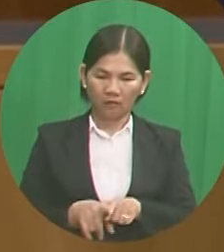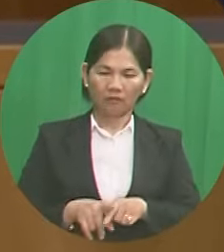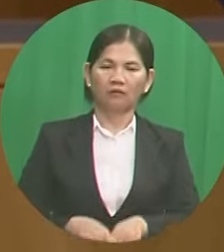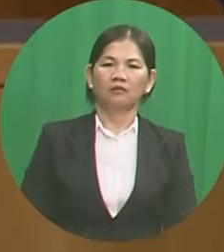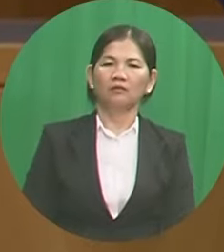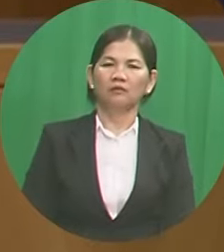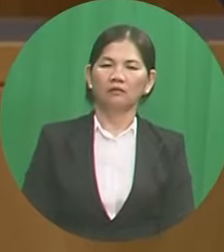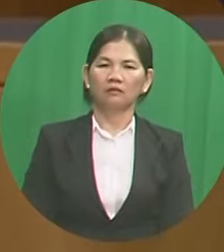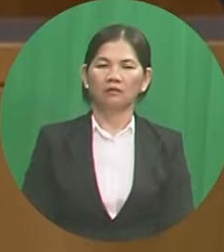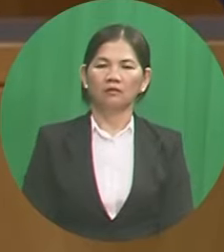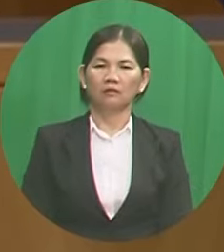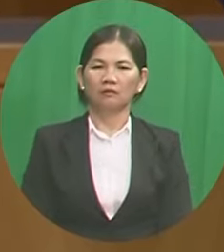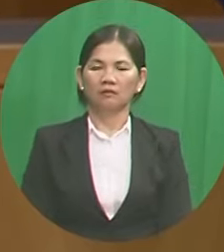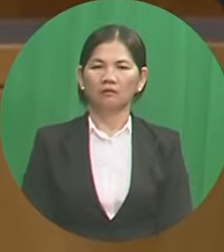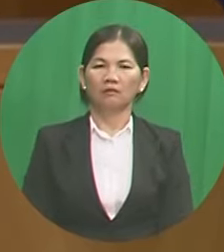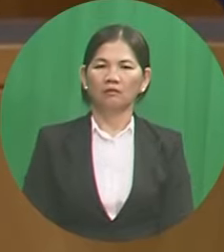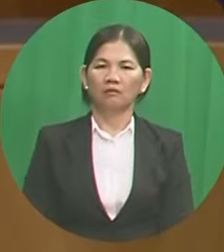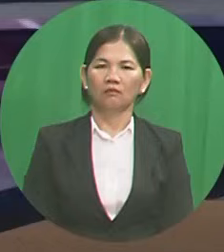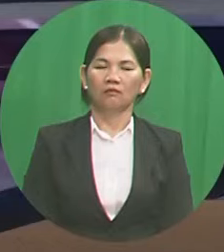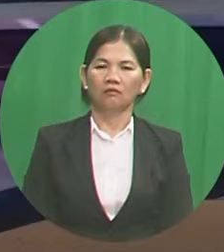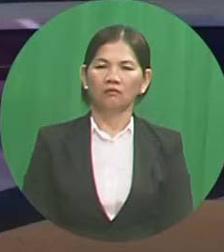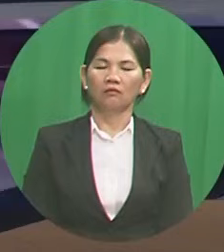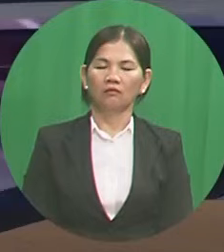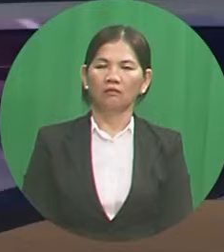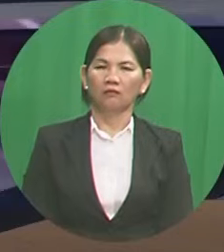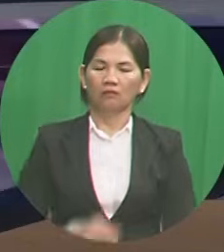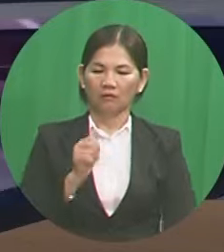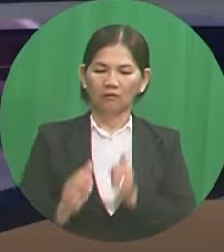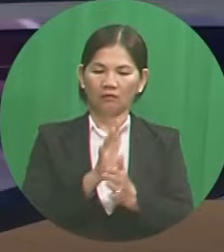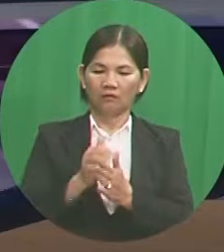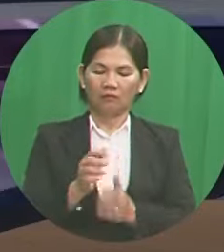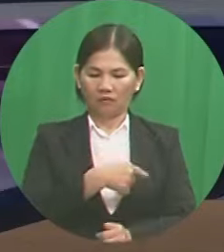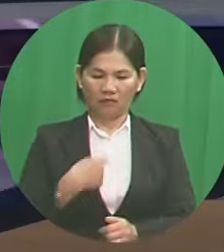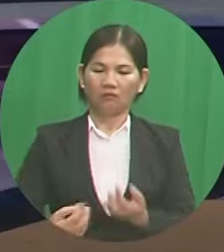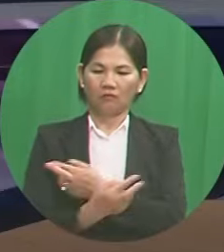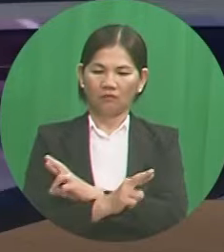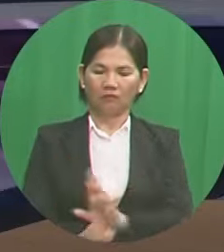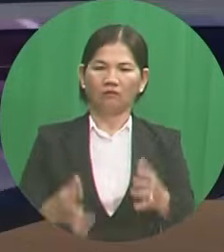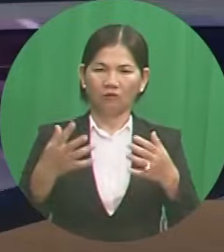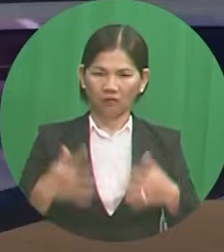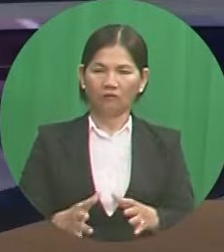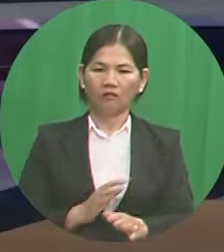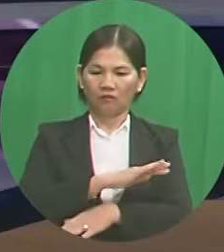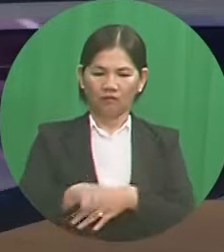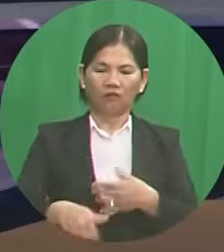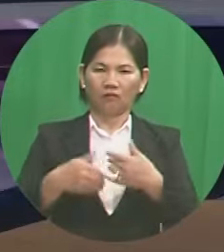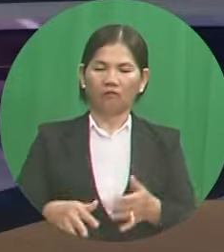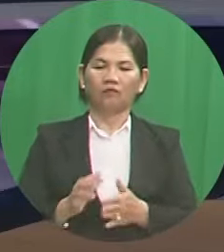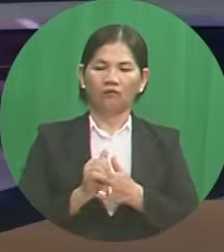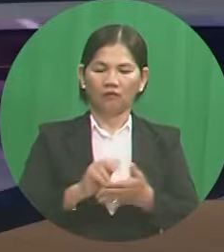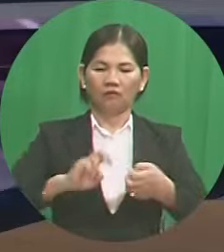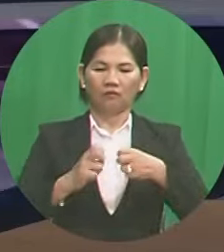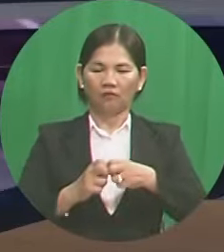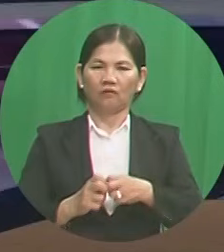of our region as outlined again and underscored រដ្ឋាភិបាលចិនត្រៀមខ្លួនធ្វើការជាមួយគ្រប់ភាគីដើម្បីនាំបញ្ហា